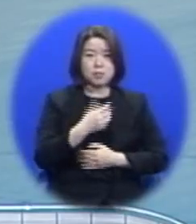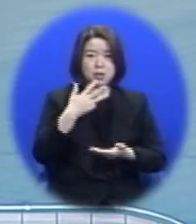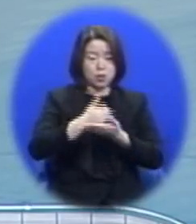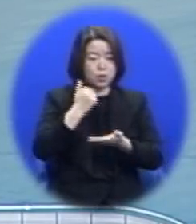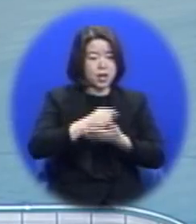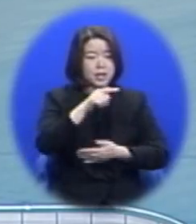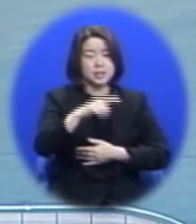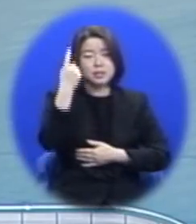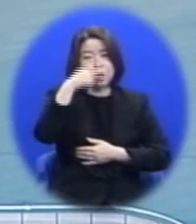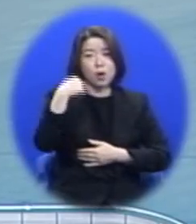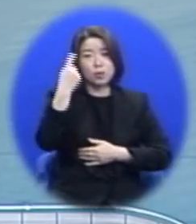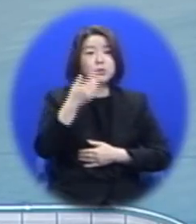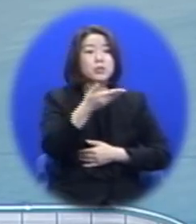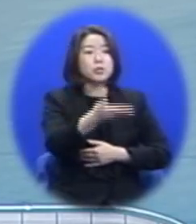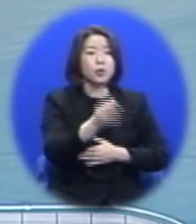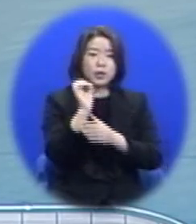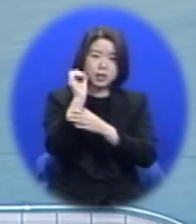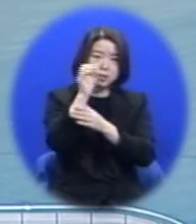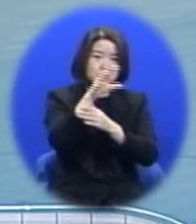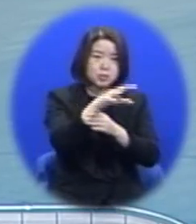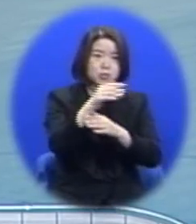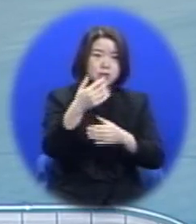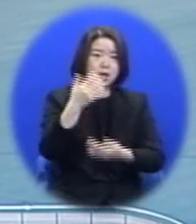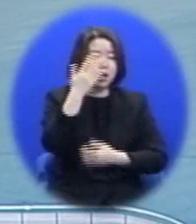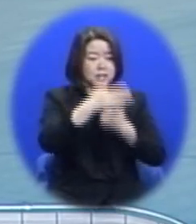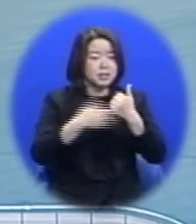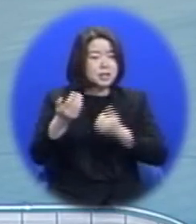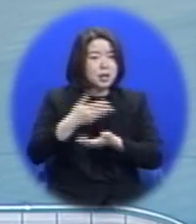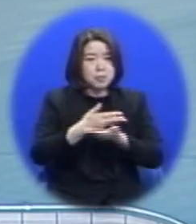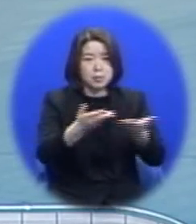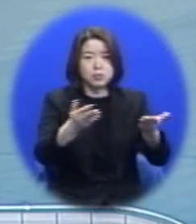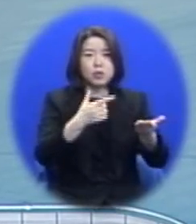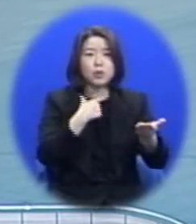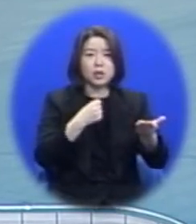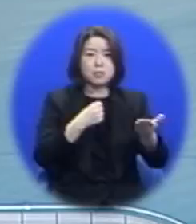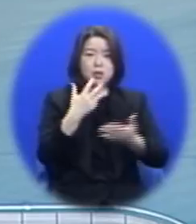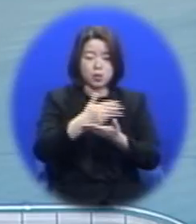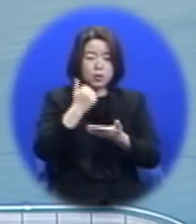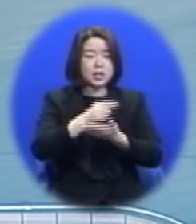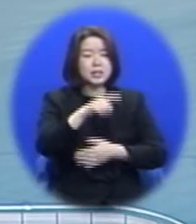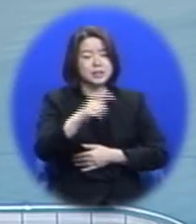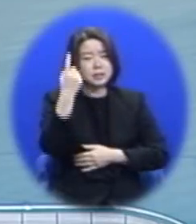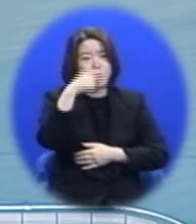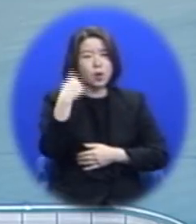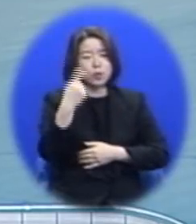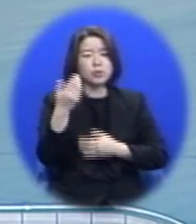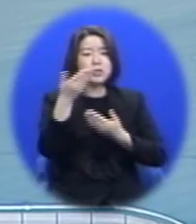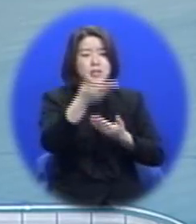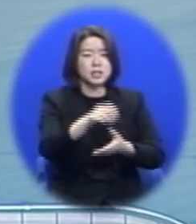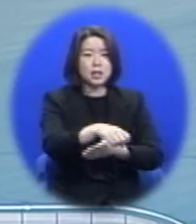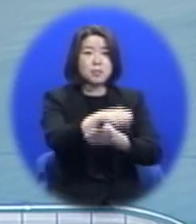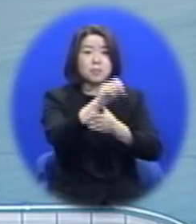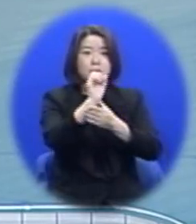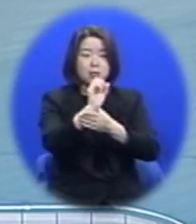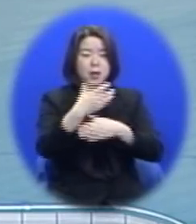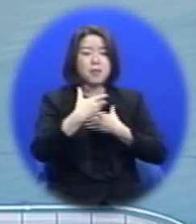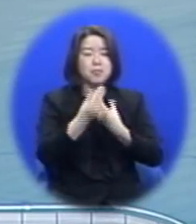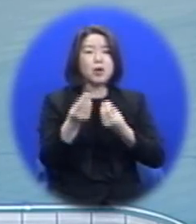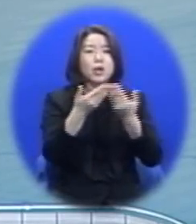그의 얼굴을 내게 비추사 은혜 베푸시기를 원하며, 여호와는 그 얼굴을 내게로 향하여 드사 평강 주시기를